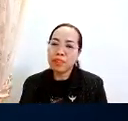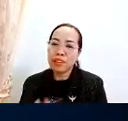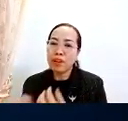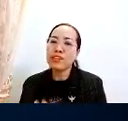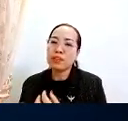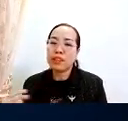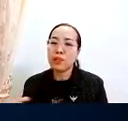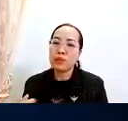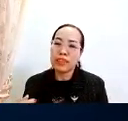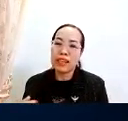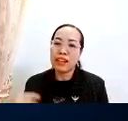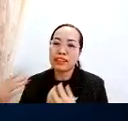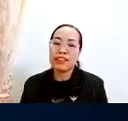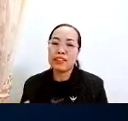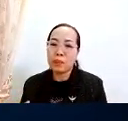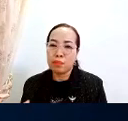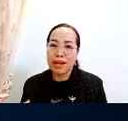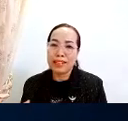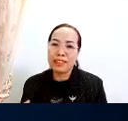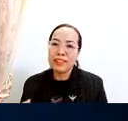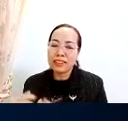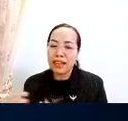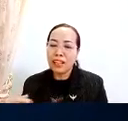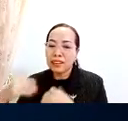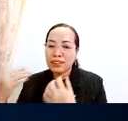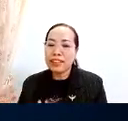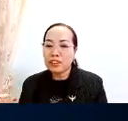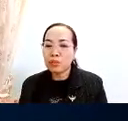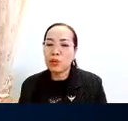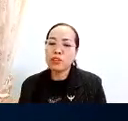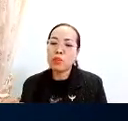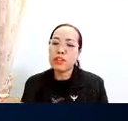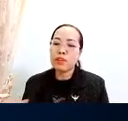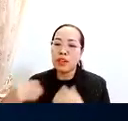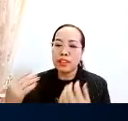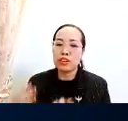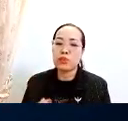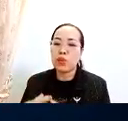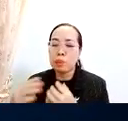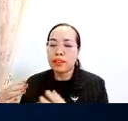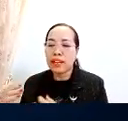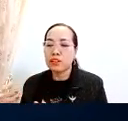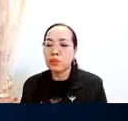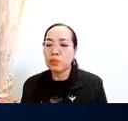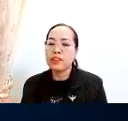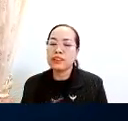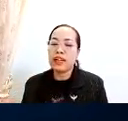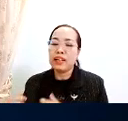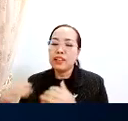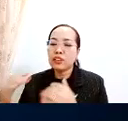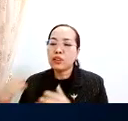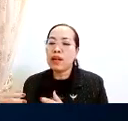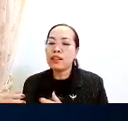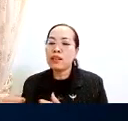chấm côn chấm chấm cua sa đặc sai chỉ và phiệp bàn chả đã xa nếu trong squat tô mít thôi nếu trong squat bạn than chôm vinh